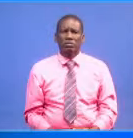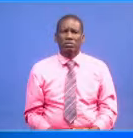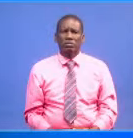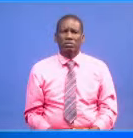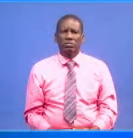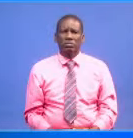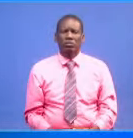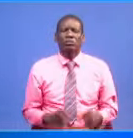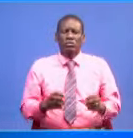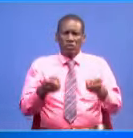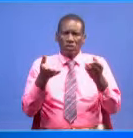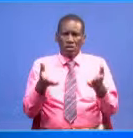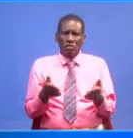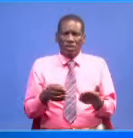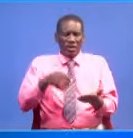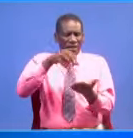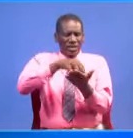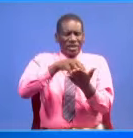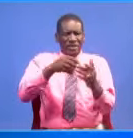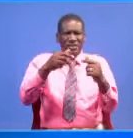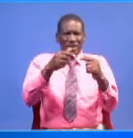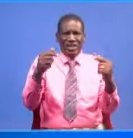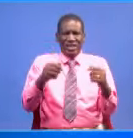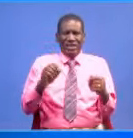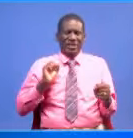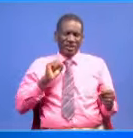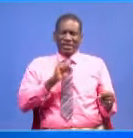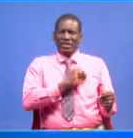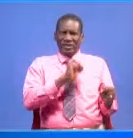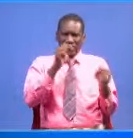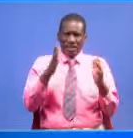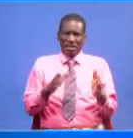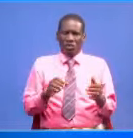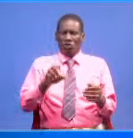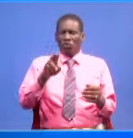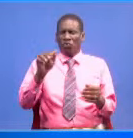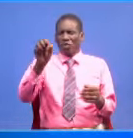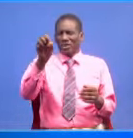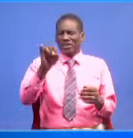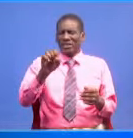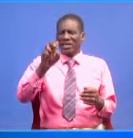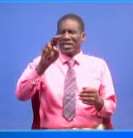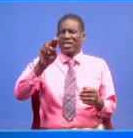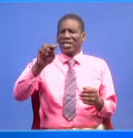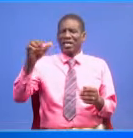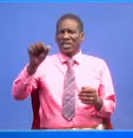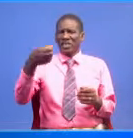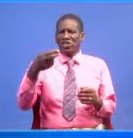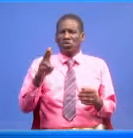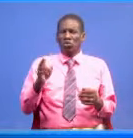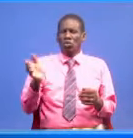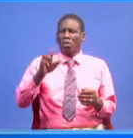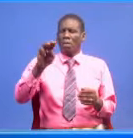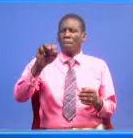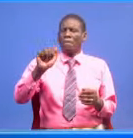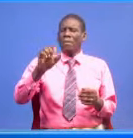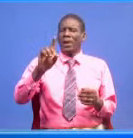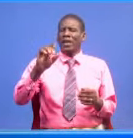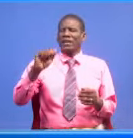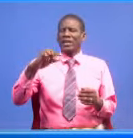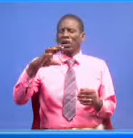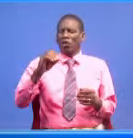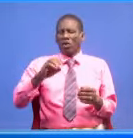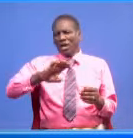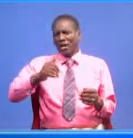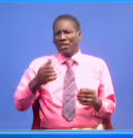Kwingineko mtazamaji ni kwamba kesi dhidi ya seneta wa Uasin Gishu Jackson Mandago na washtakiwa wengine watatu